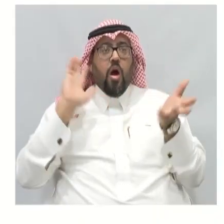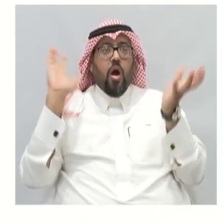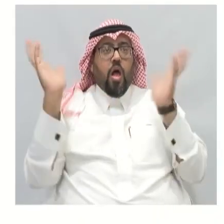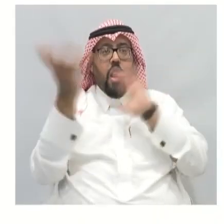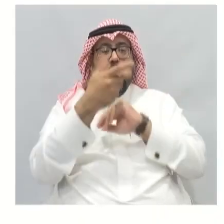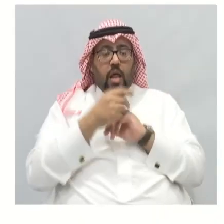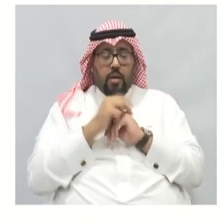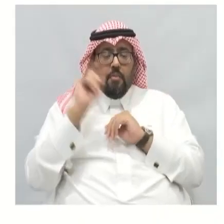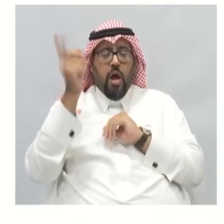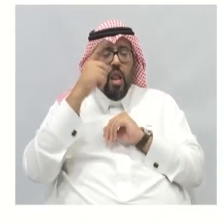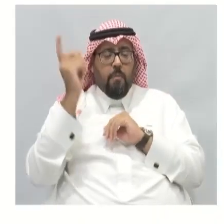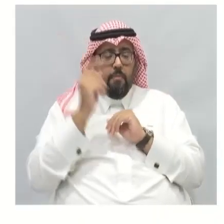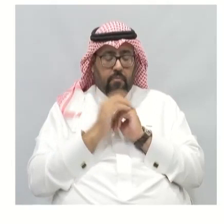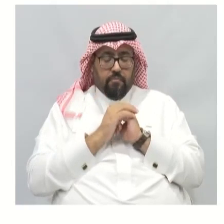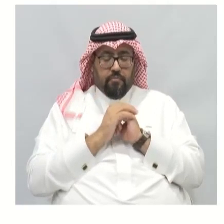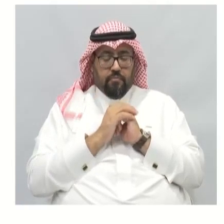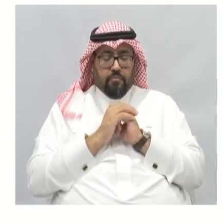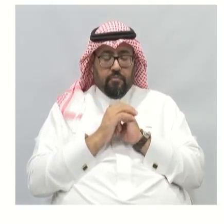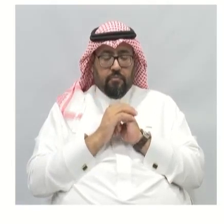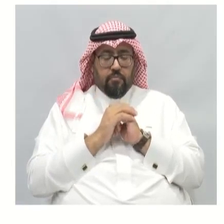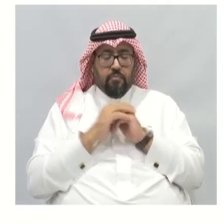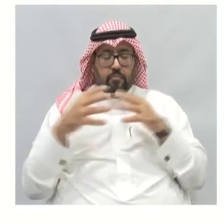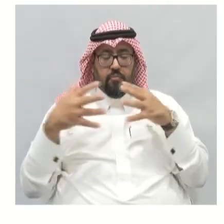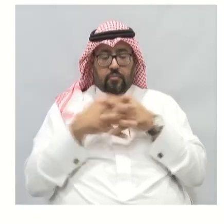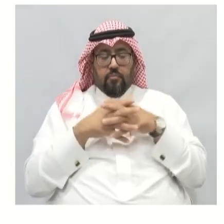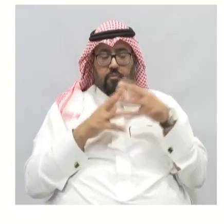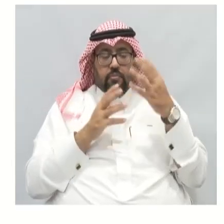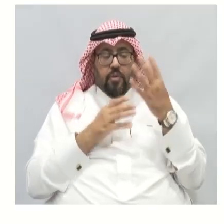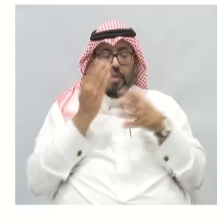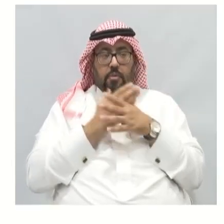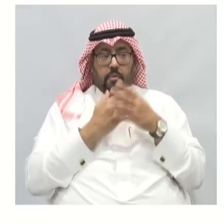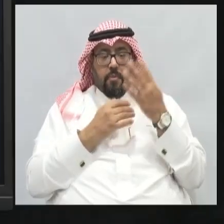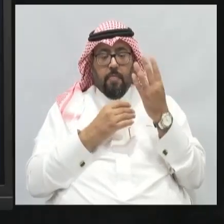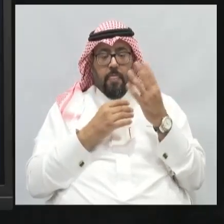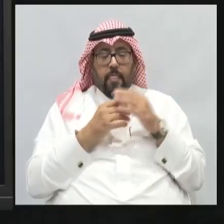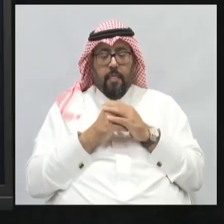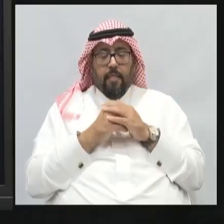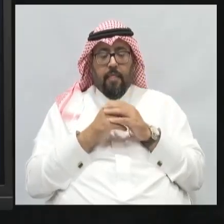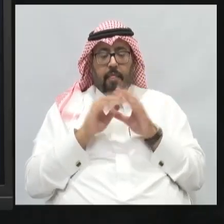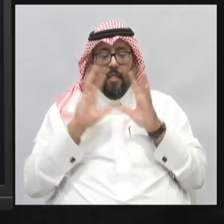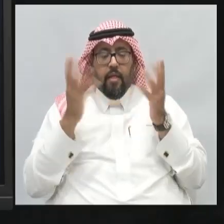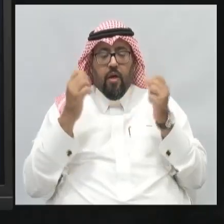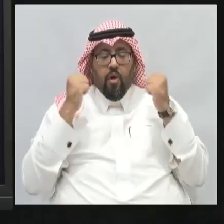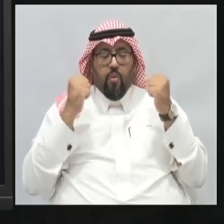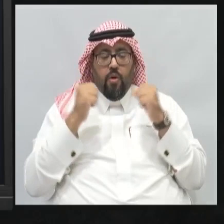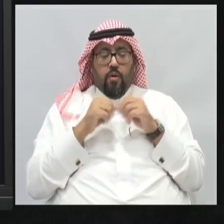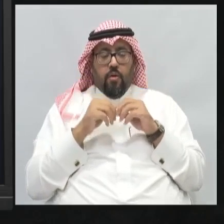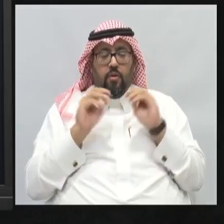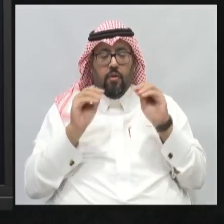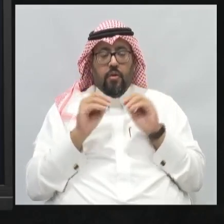الاسواق العالميه اذا اجتمعت هذه الاسباب حتى كونت دوله قويه